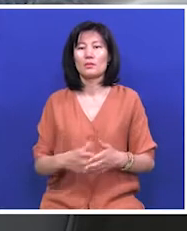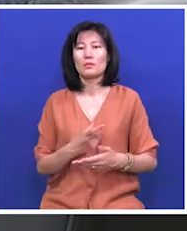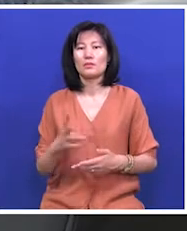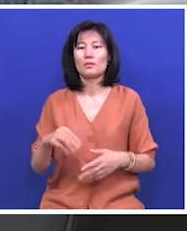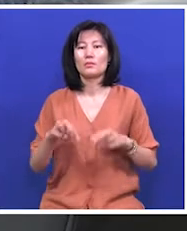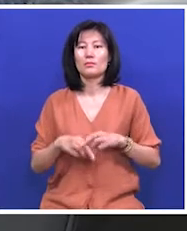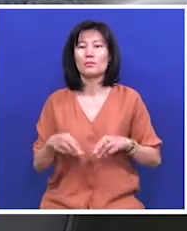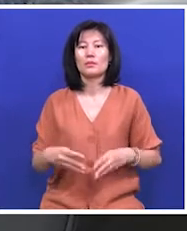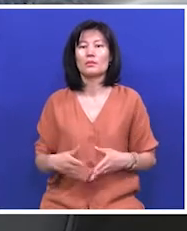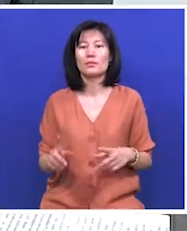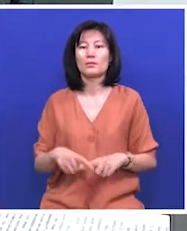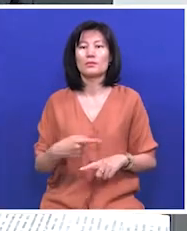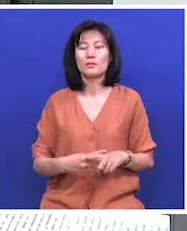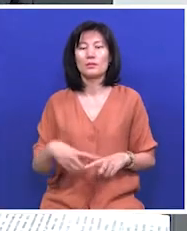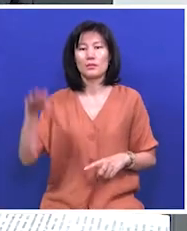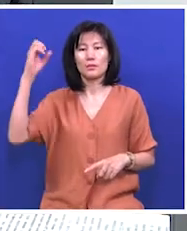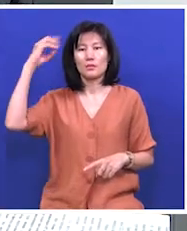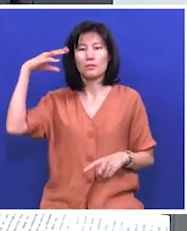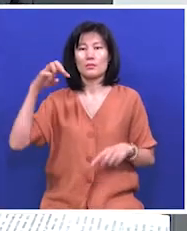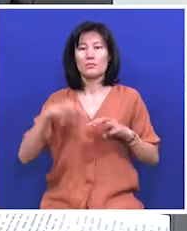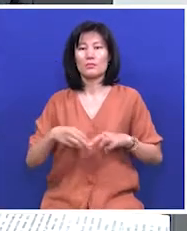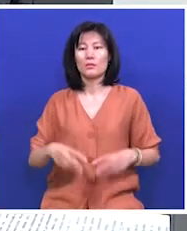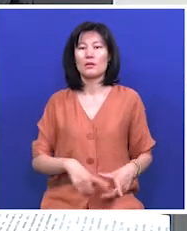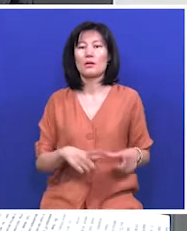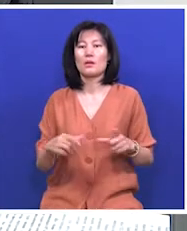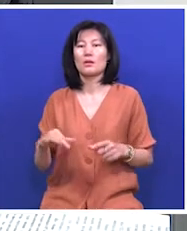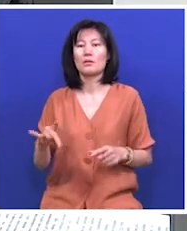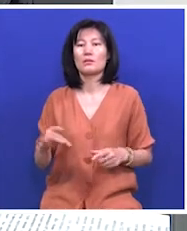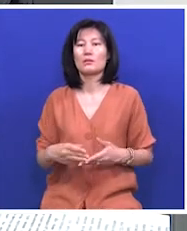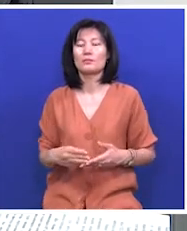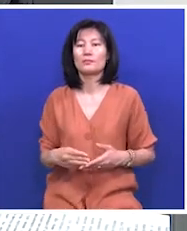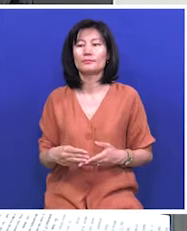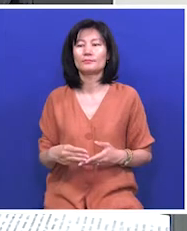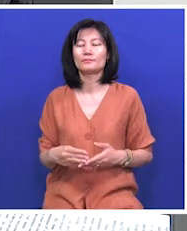алып ауыл шаруашылық министрлігіне және энергетика министрлігіне арнайы